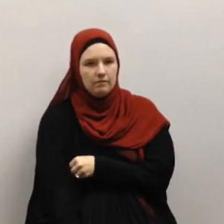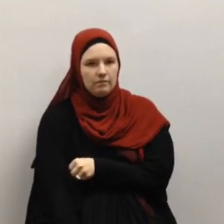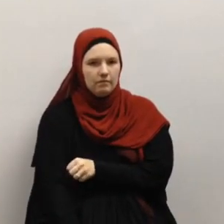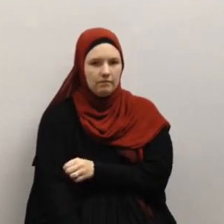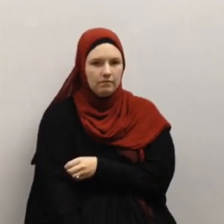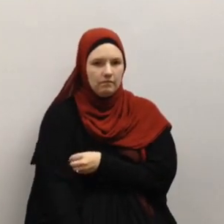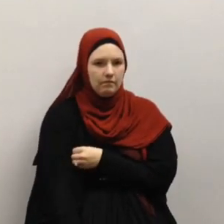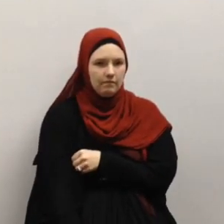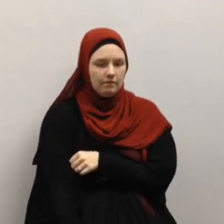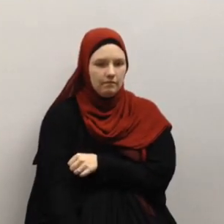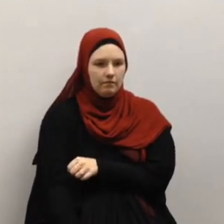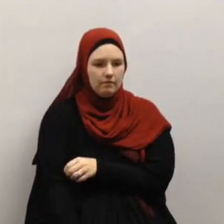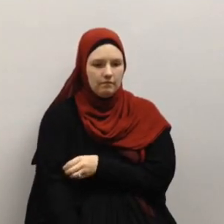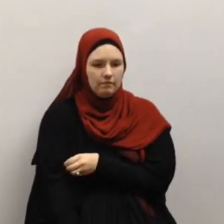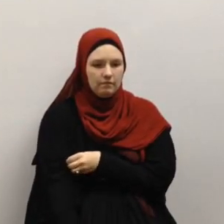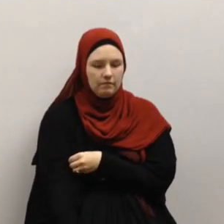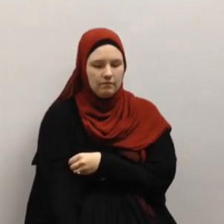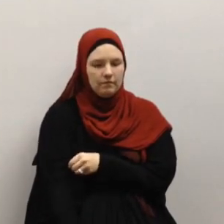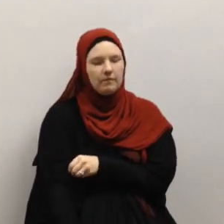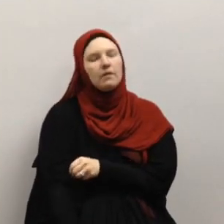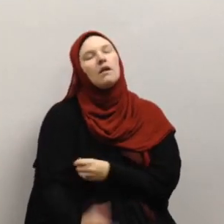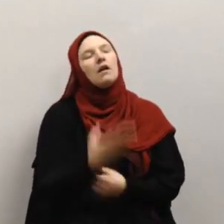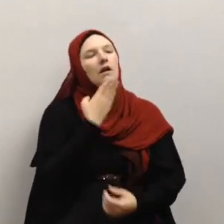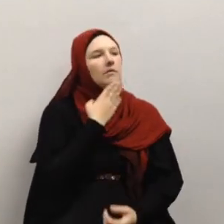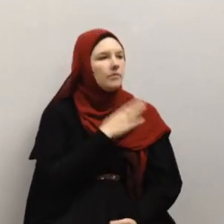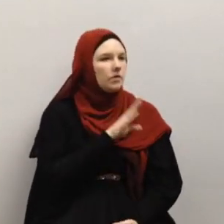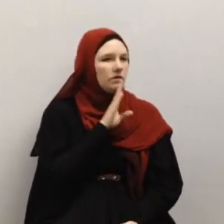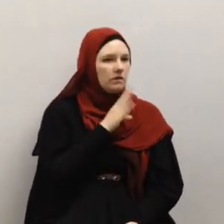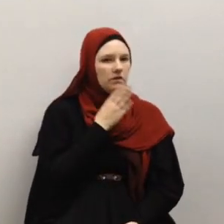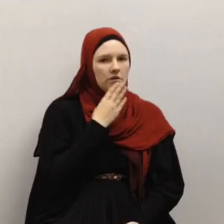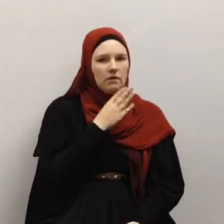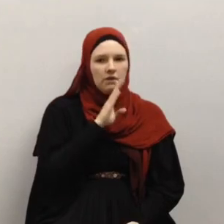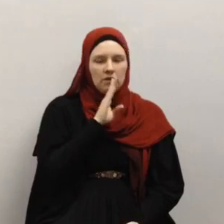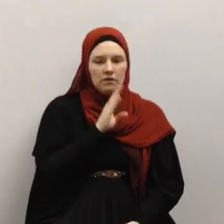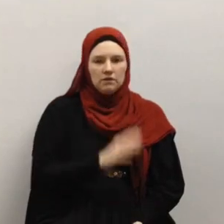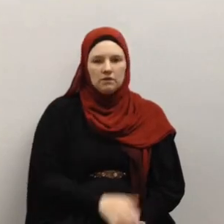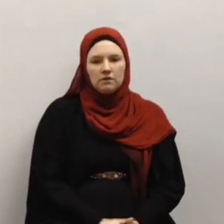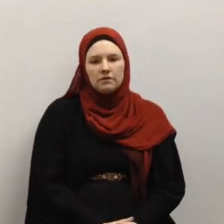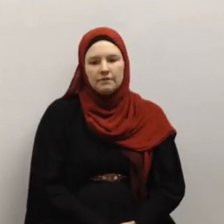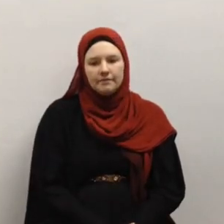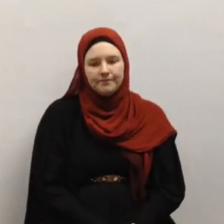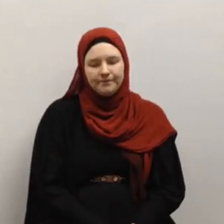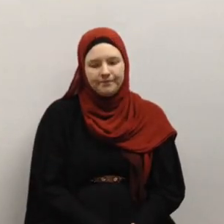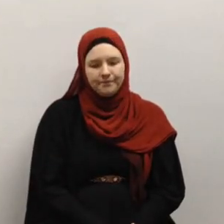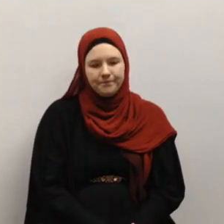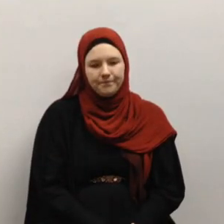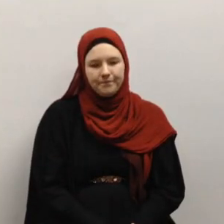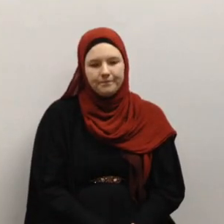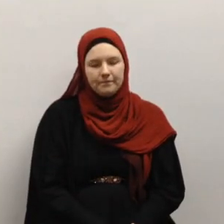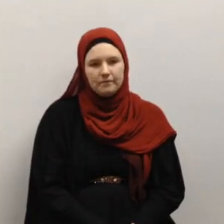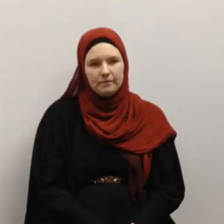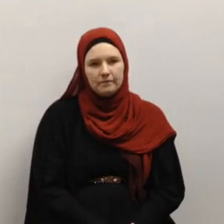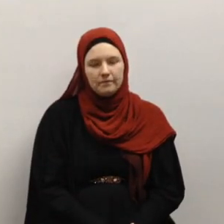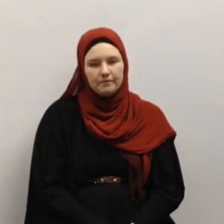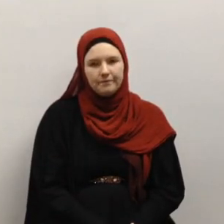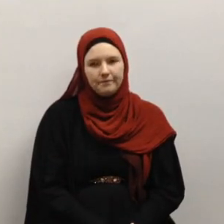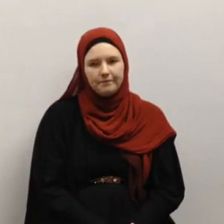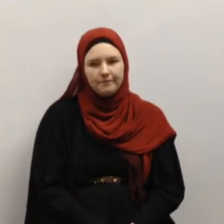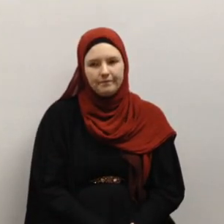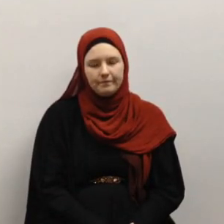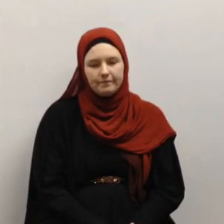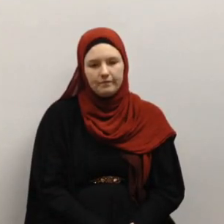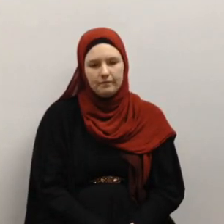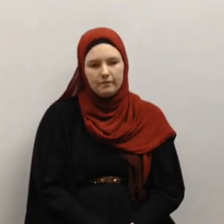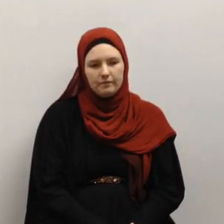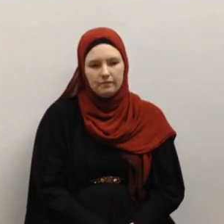الحمد لله وكفى والصلاة والسلام على عباده الذين اصطفى وأشهد أن لا إله إلا الله وحده لا شريك له